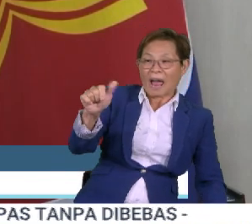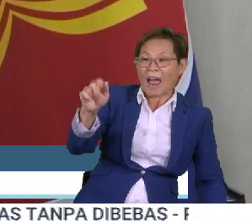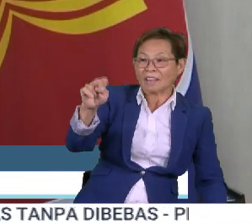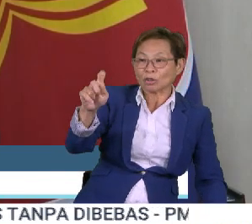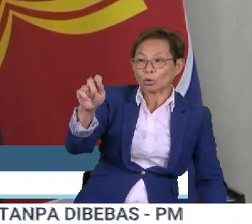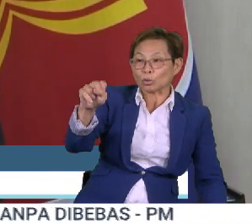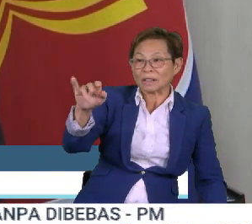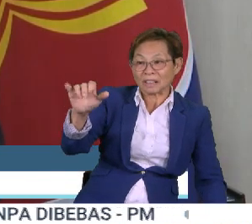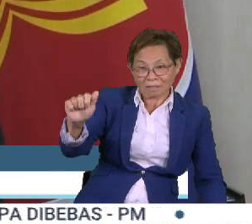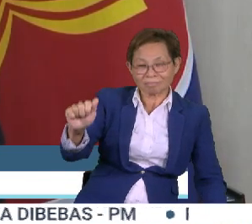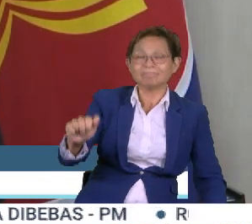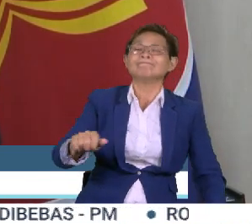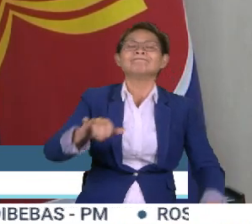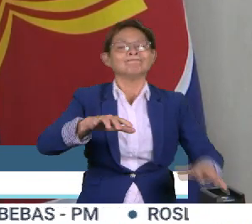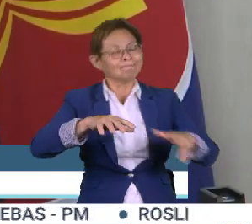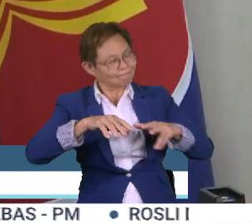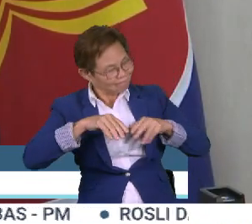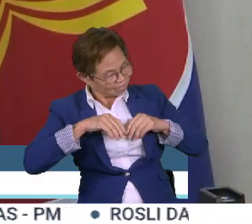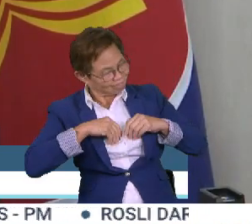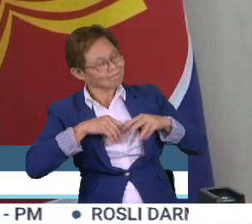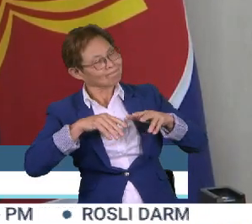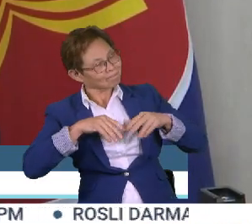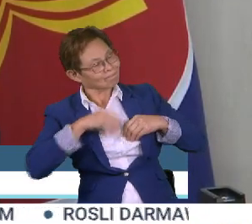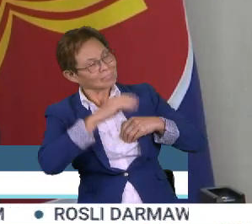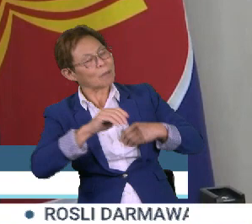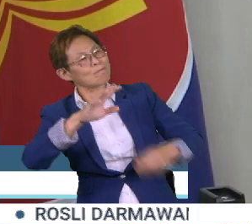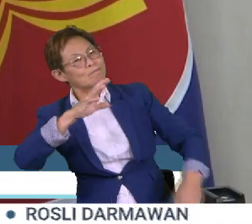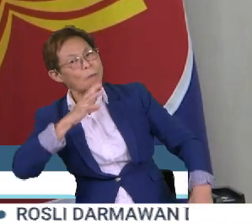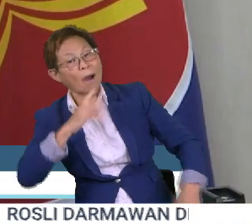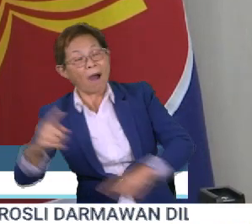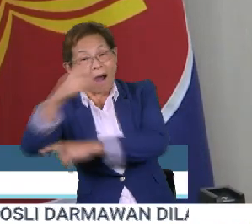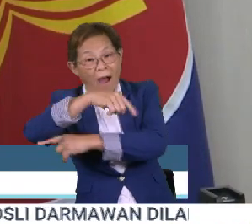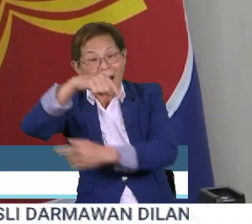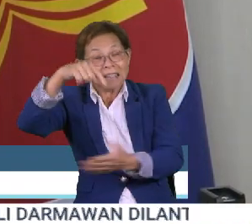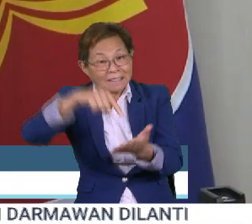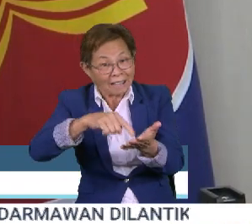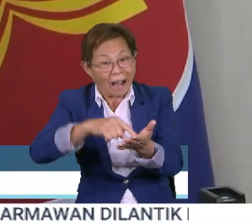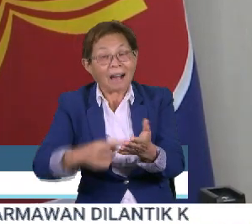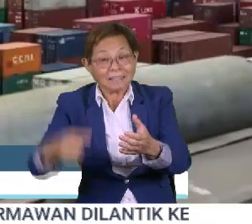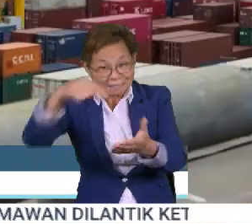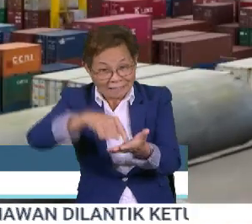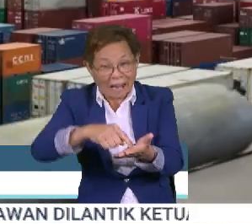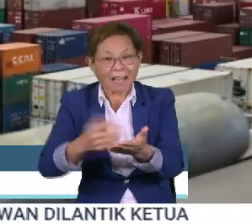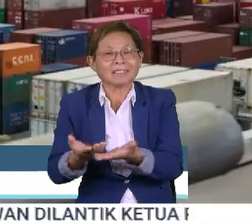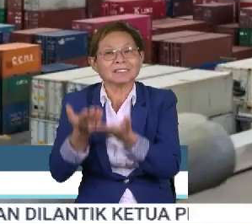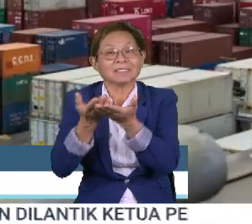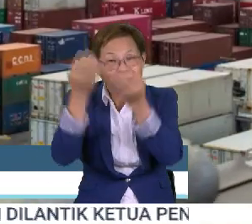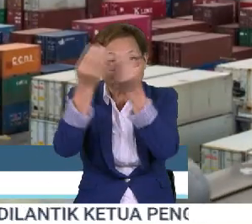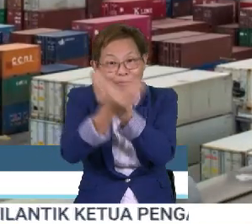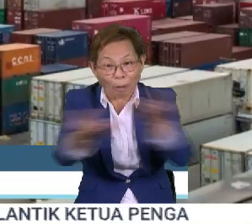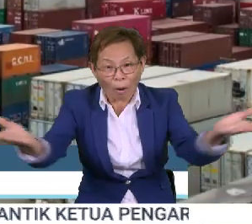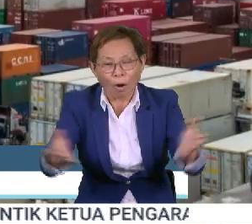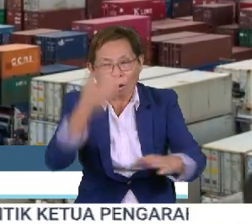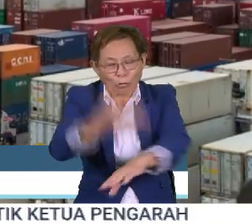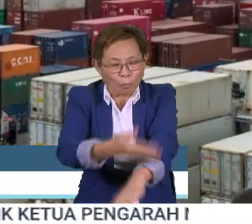dia menyambut dengan menyatakan bahwa hal ini akan diperpanjang bagi